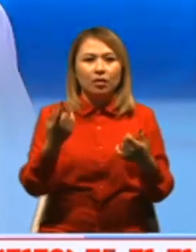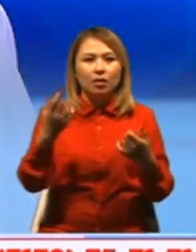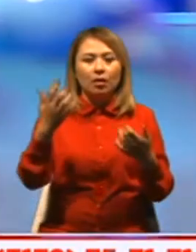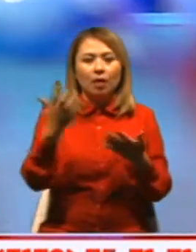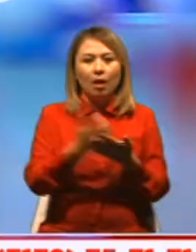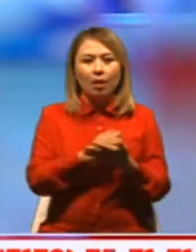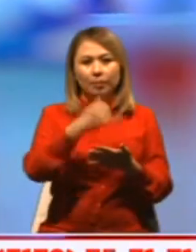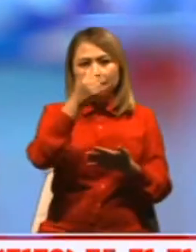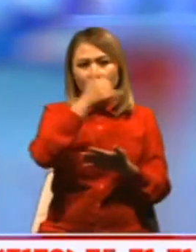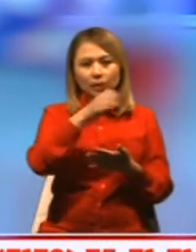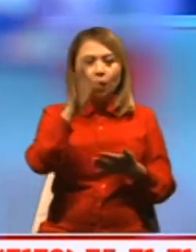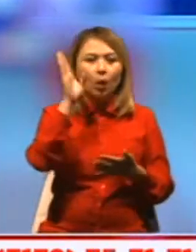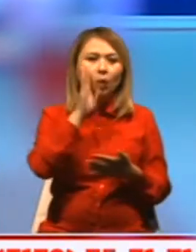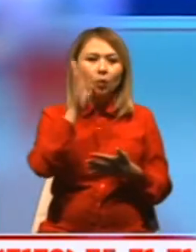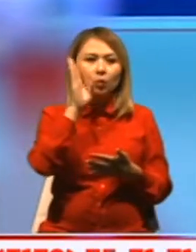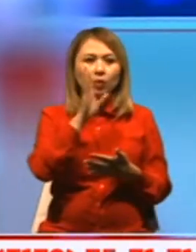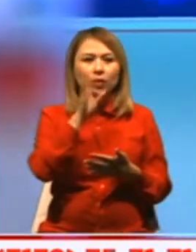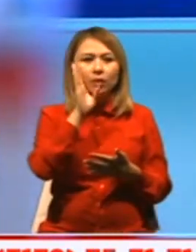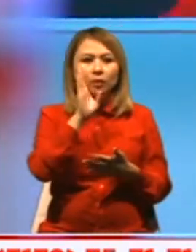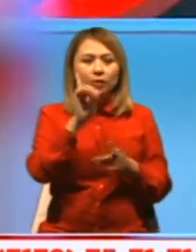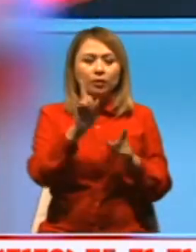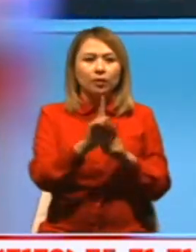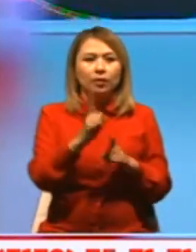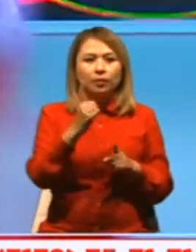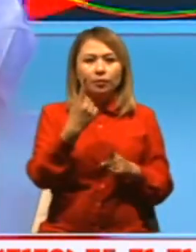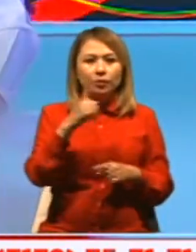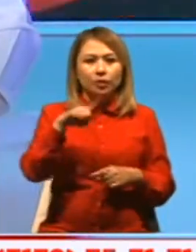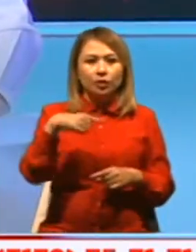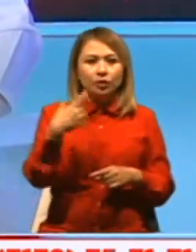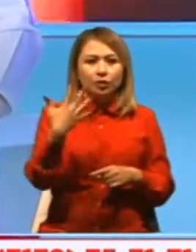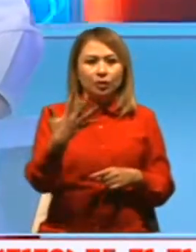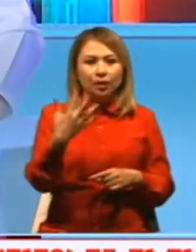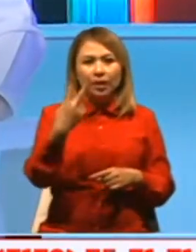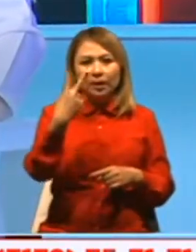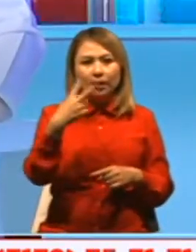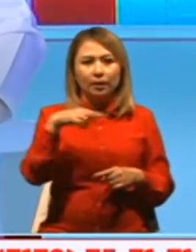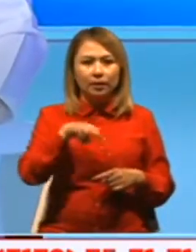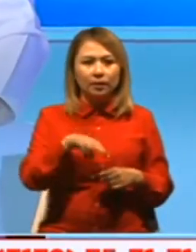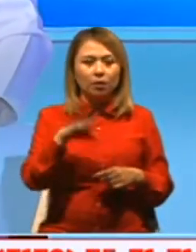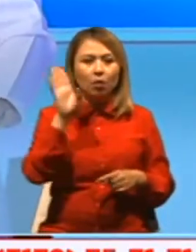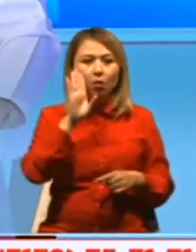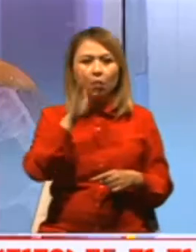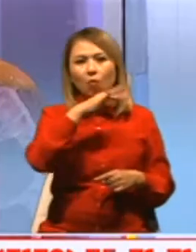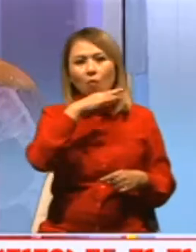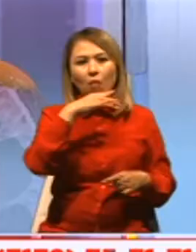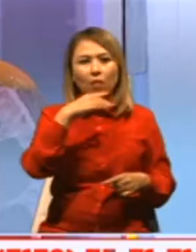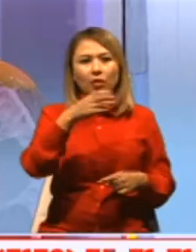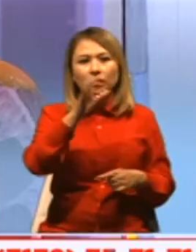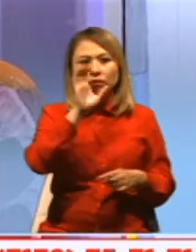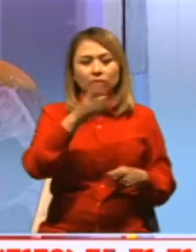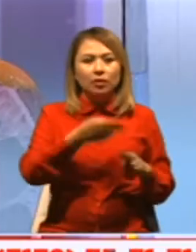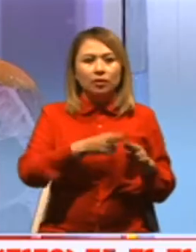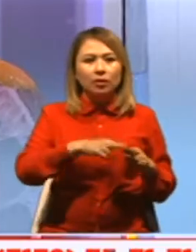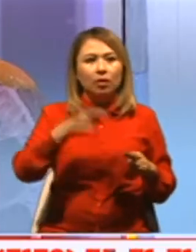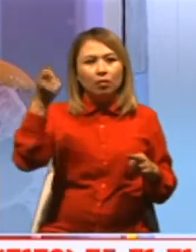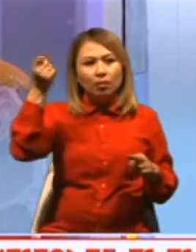байланысты. Су, адам негізі 1,5 литр, 2 литр ішу керек қой күніне. Ол кісі көбірек ішеді. Соны білсем.